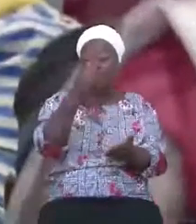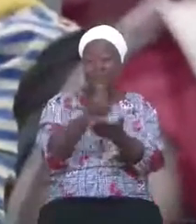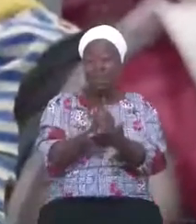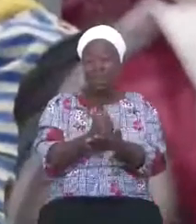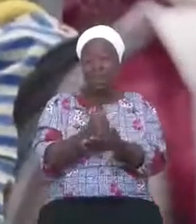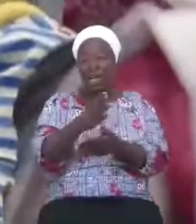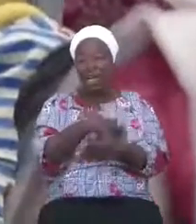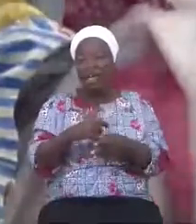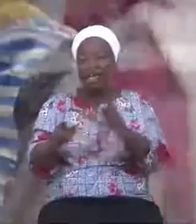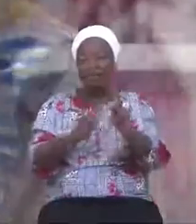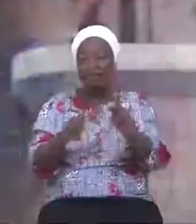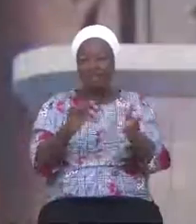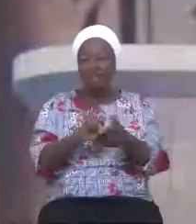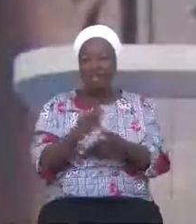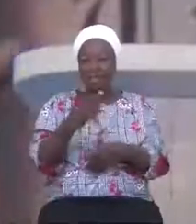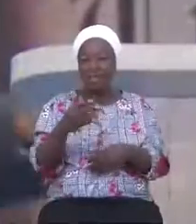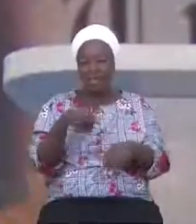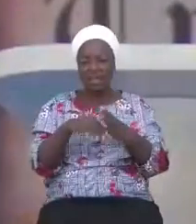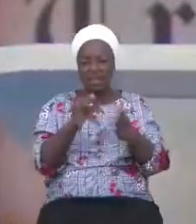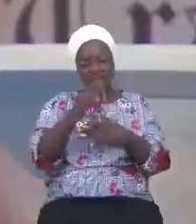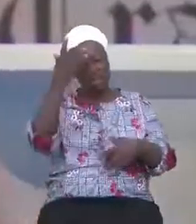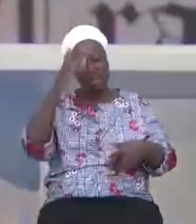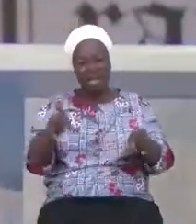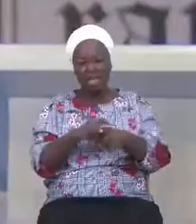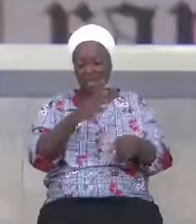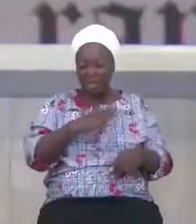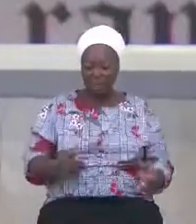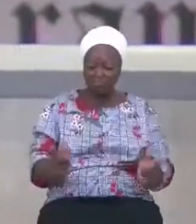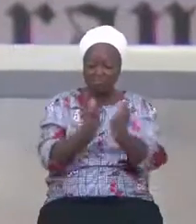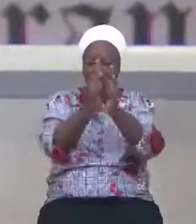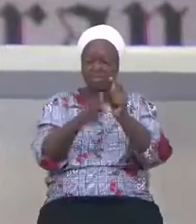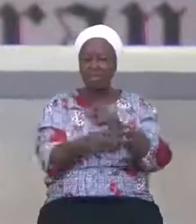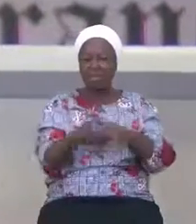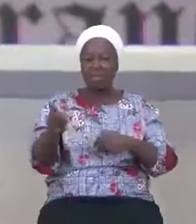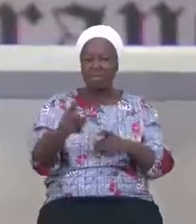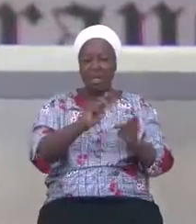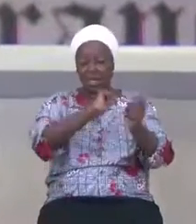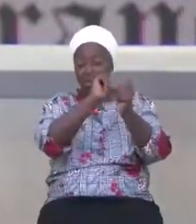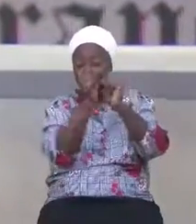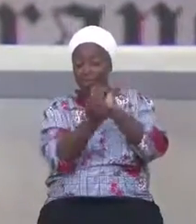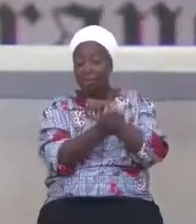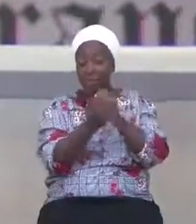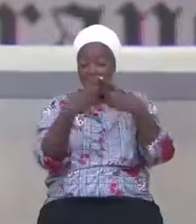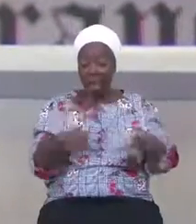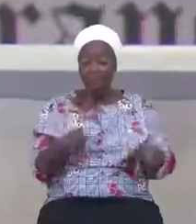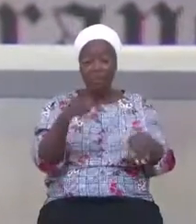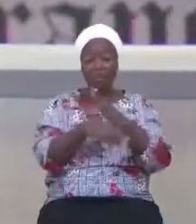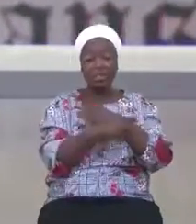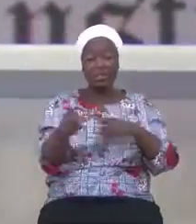Et quand vous lisez, ceux qui avaient des maladies, comme Christ les a rencontrés, la transformation est venue dans leur